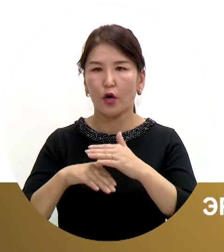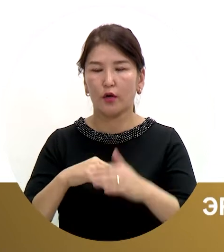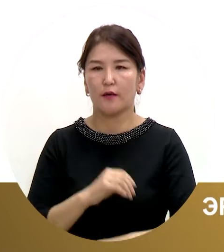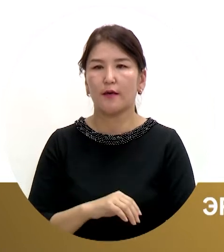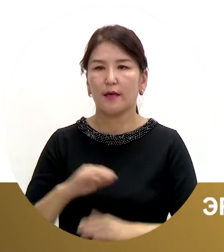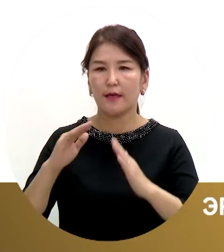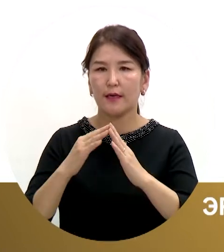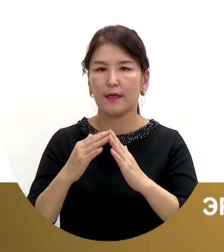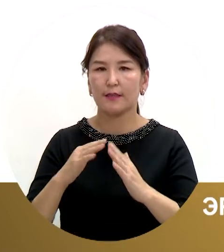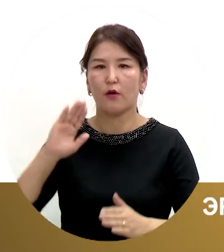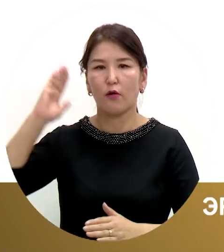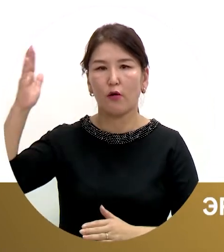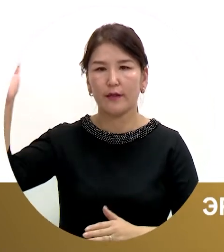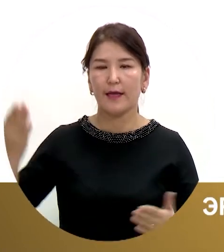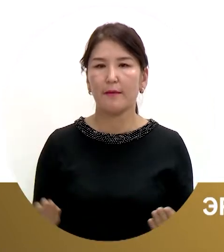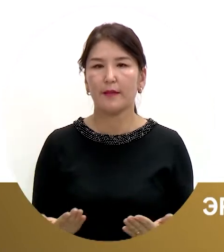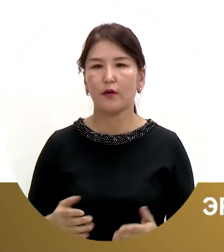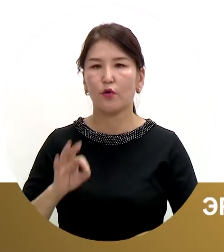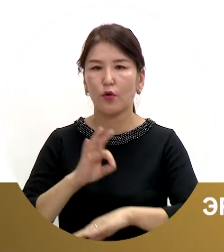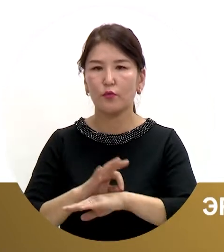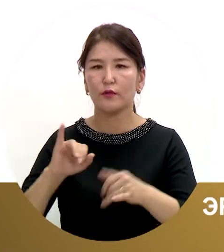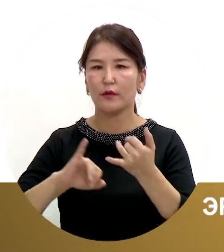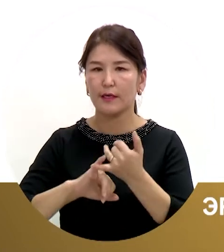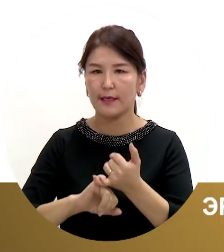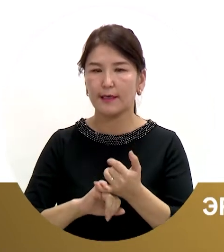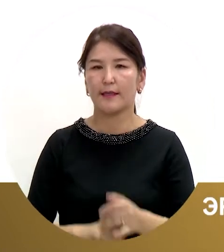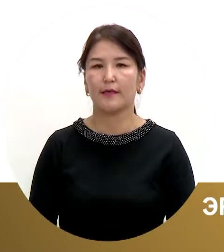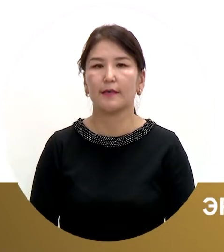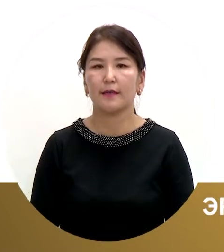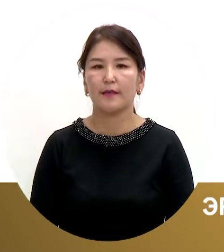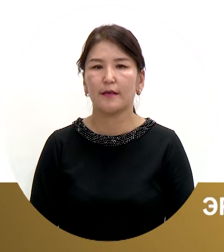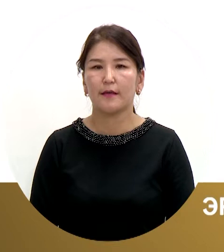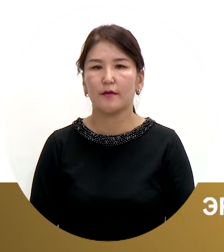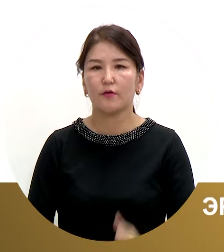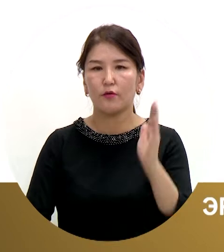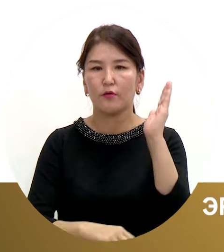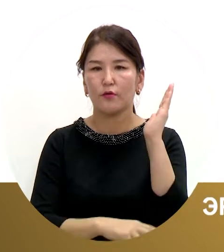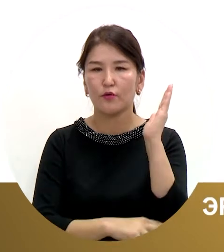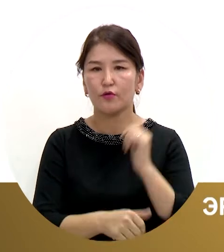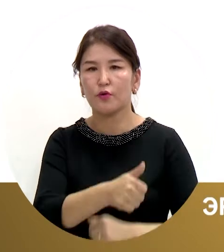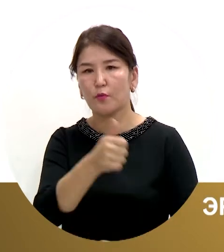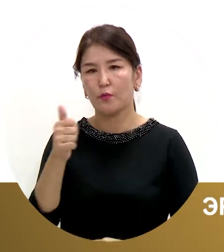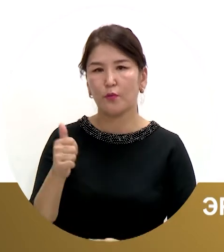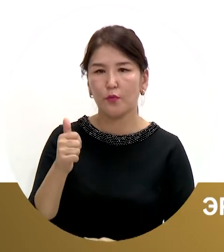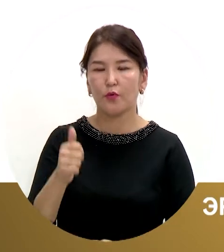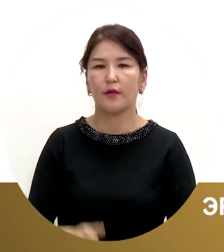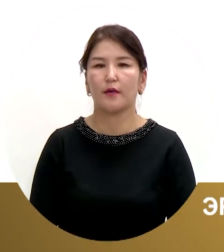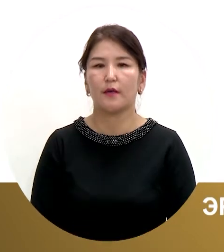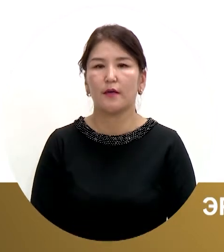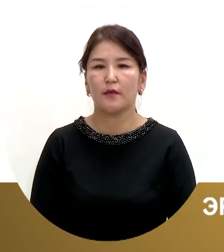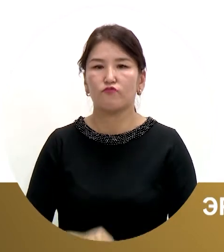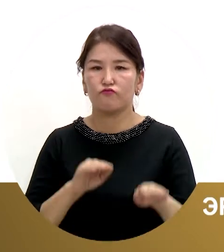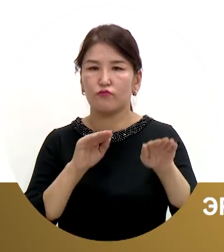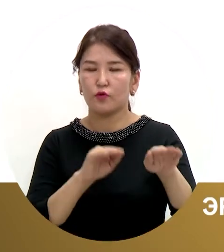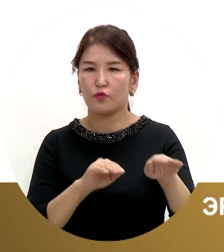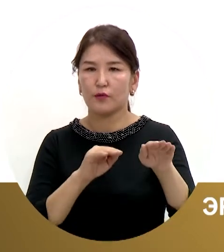явах, амьдрах, өвдөх зэрэг тодорхой стресс дордог. За мөн амьдралын эерэг байдал ч гэсэн хүнд